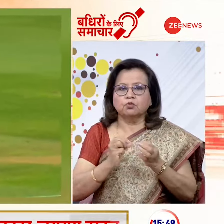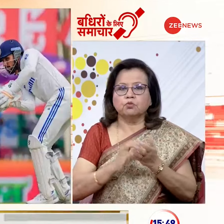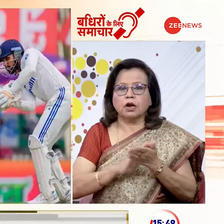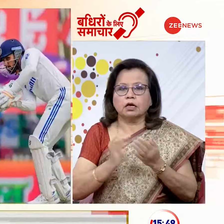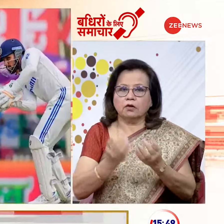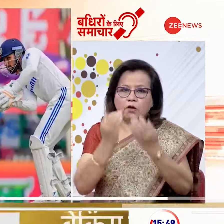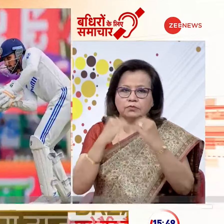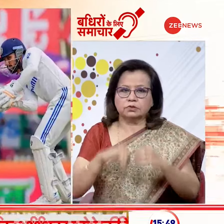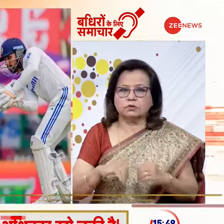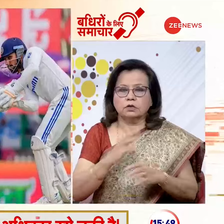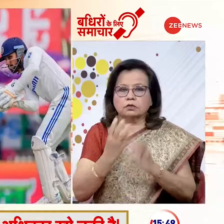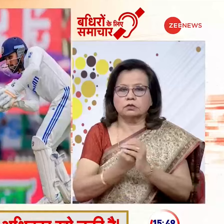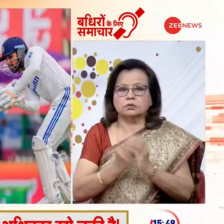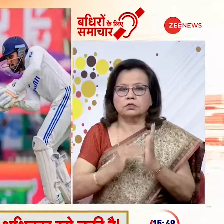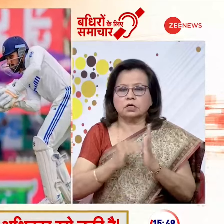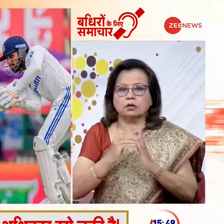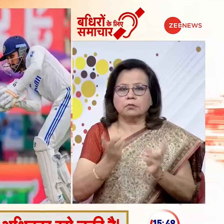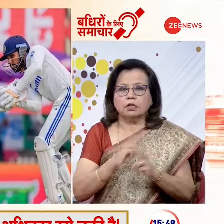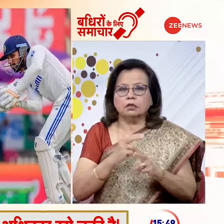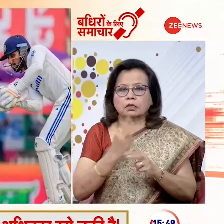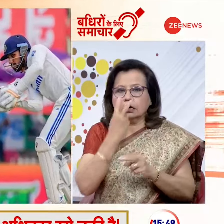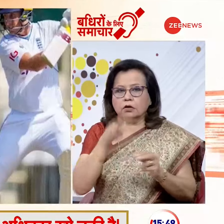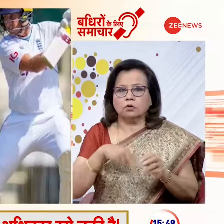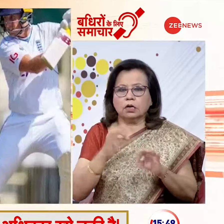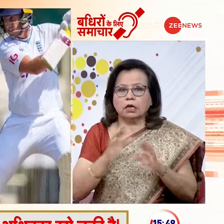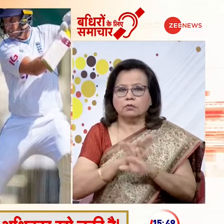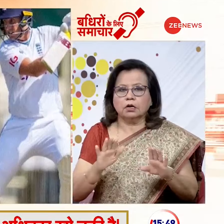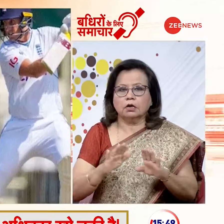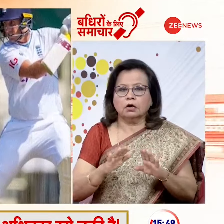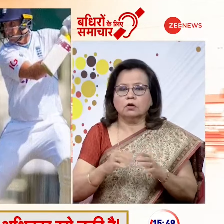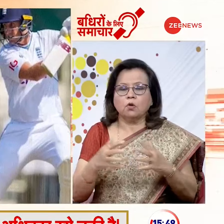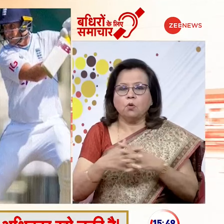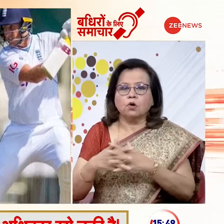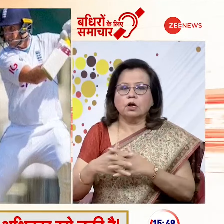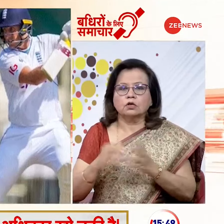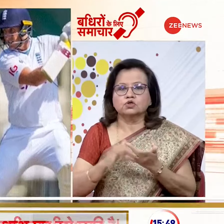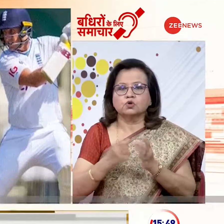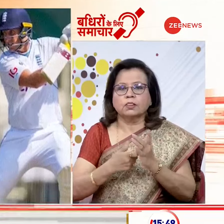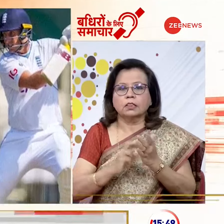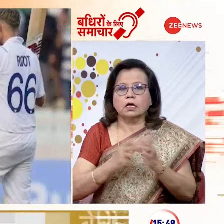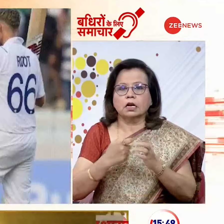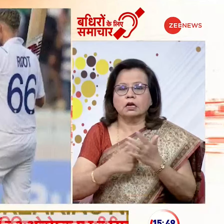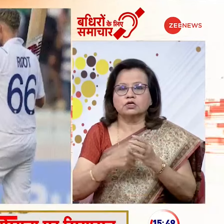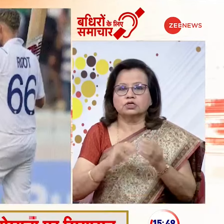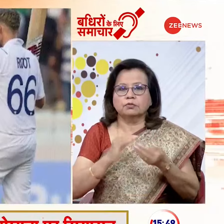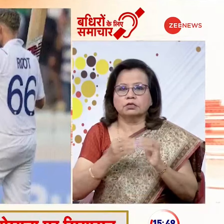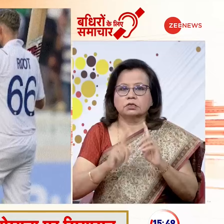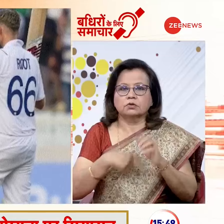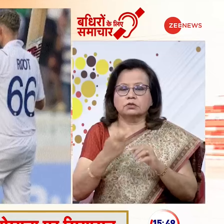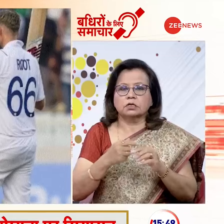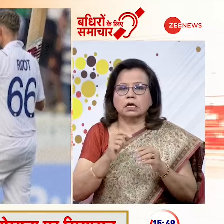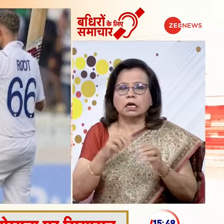वापसी हुई है टीम में ज्यादा बदलाव देखने को नहीं मिला वाशिंग्टन सुन्दर रनजी मैच की वज़े से